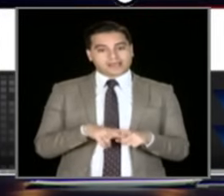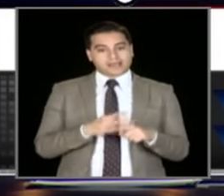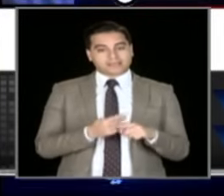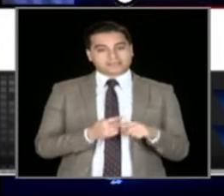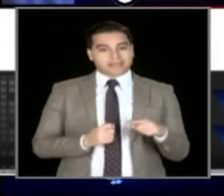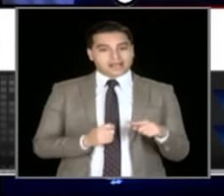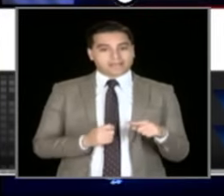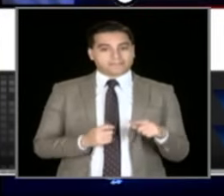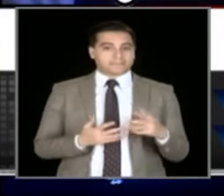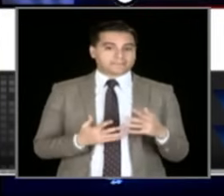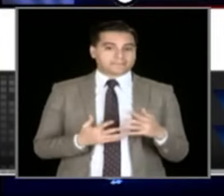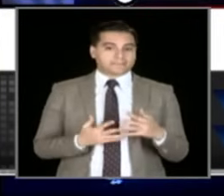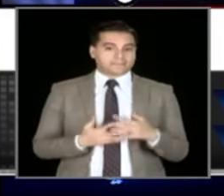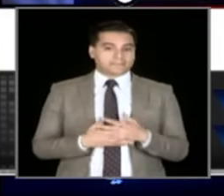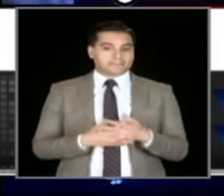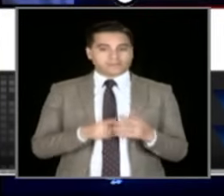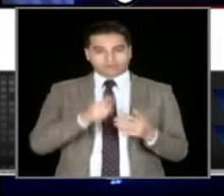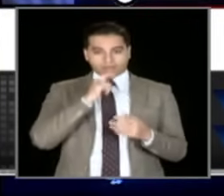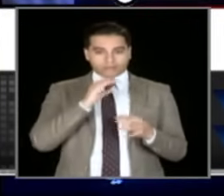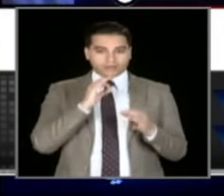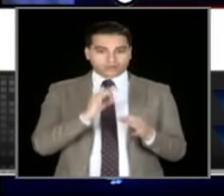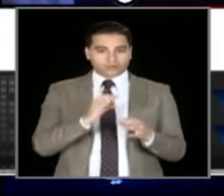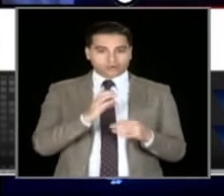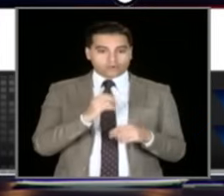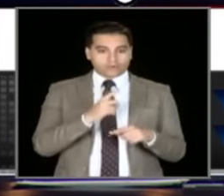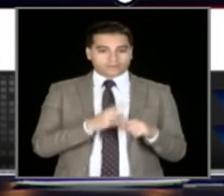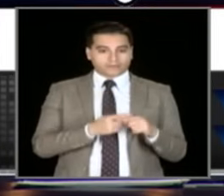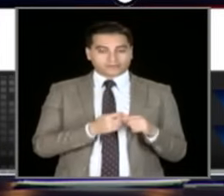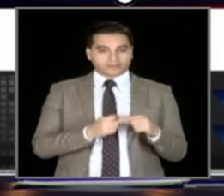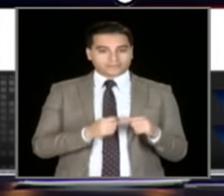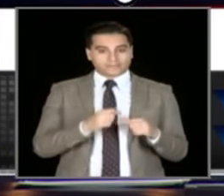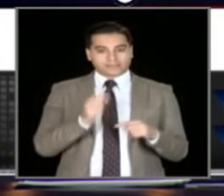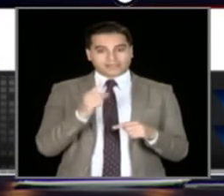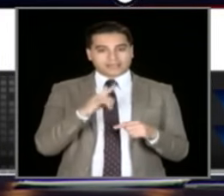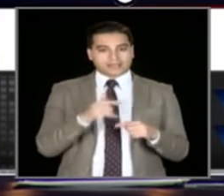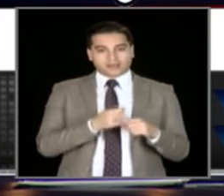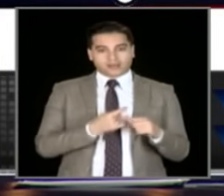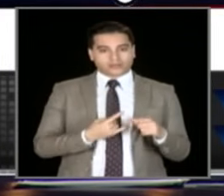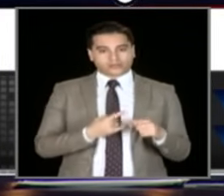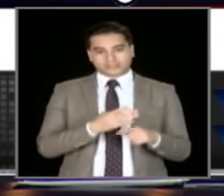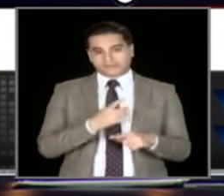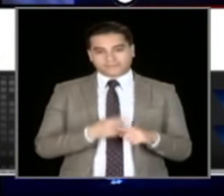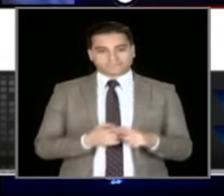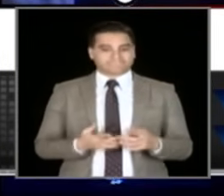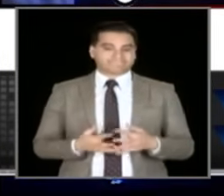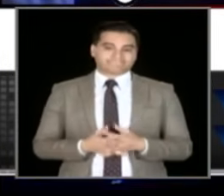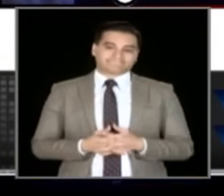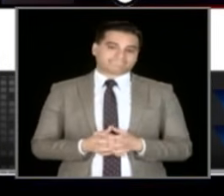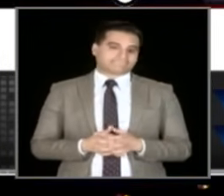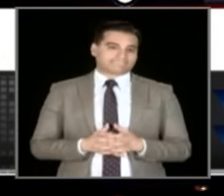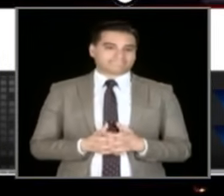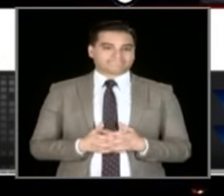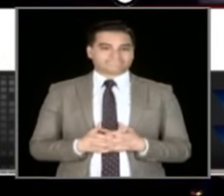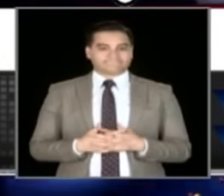إيه نيجاتيف؟ هي من أندر فصائل الدم، هي أندر من أو نيجاتيف. ندى البلتاجي ناقص 10 نقط. إجابة خاطئة.